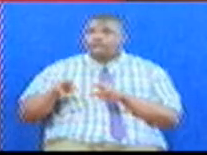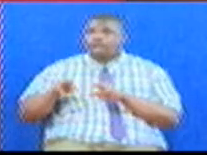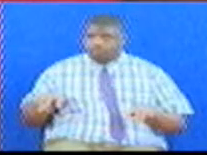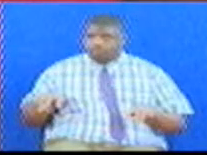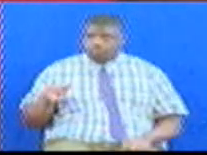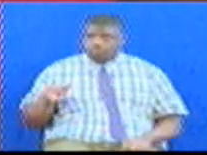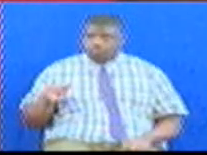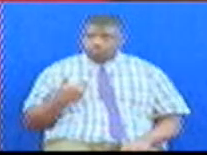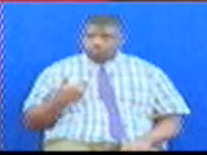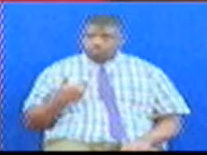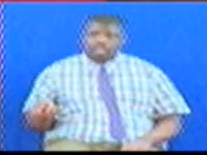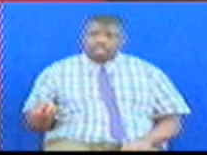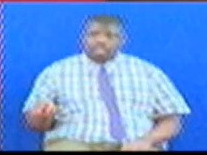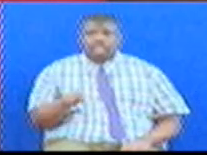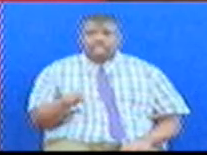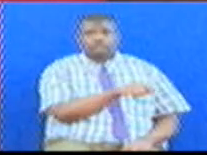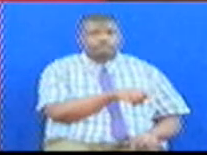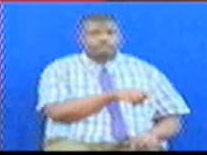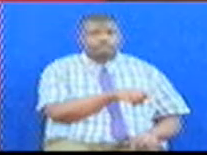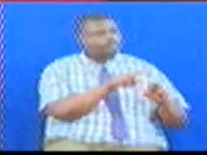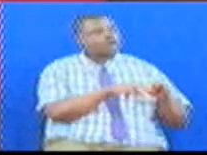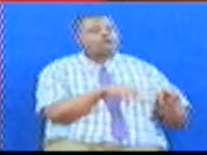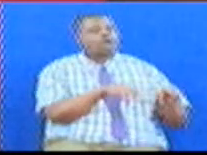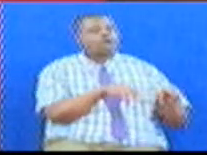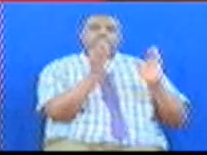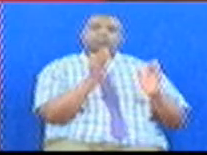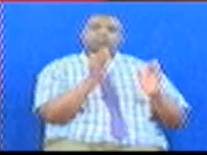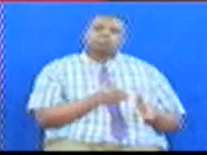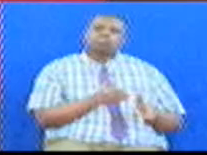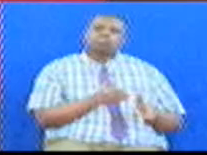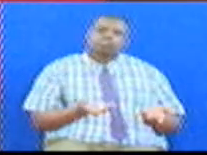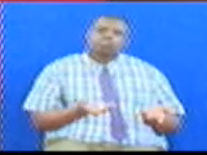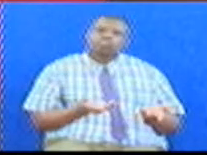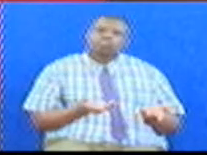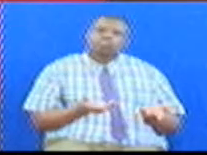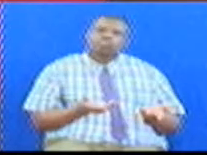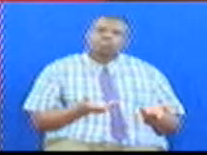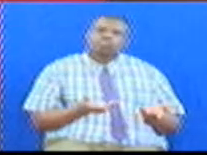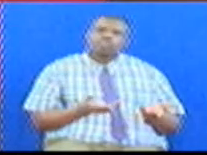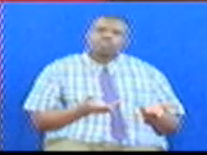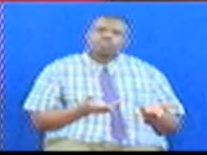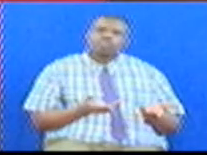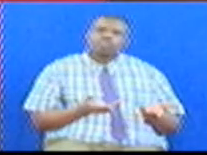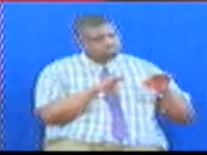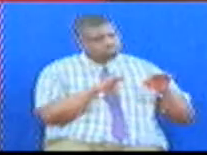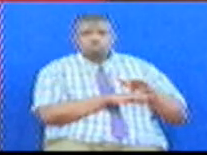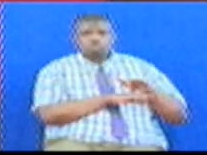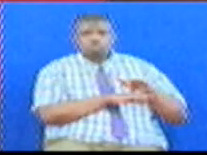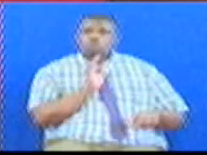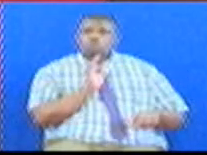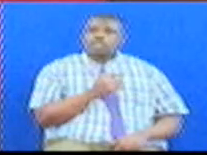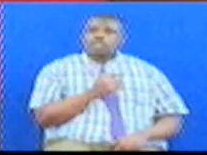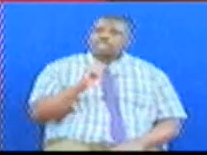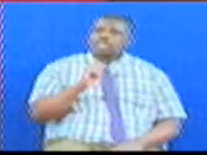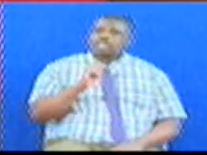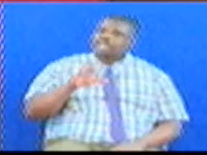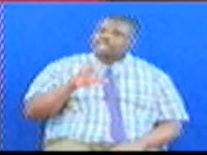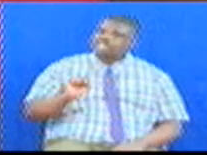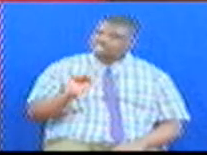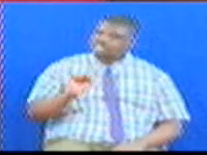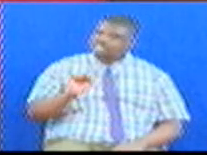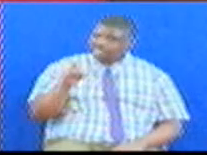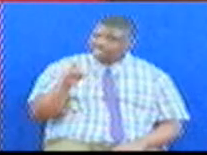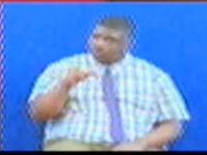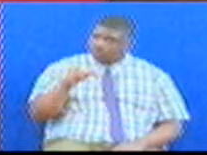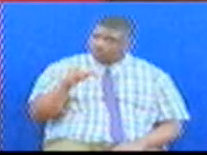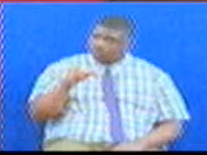Ukimtaka aapie kwenye mahakama kuu, anaenda kuapia kwa subordinate wake. Hili tulitegemea TLS, ambao wao ndio watu